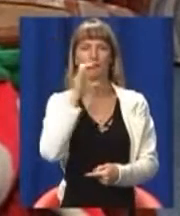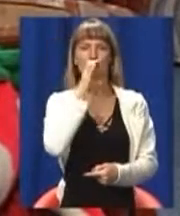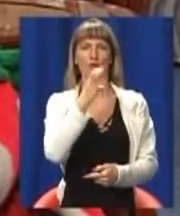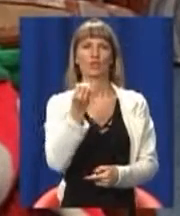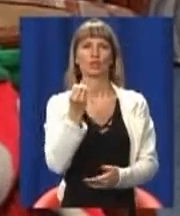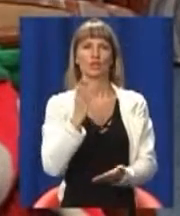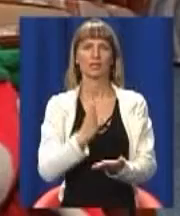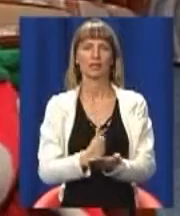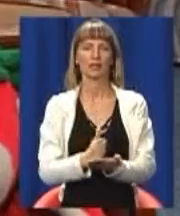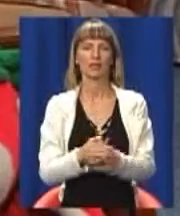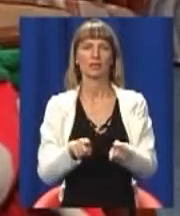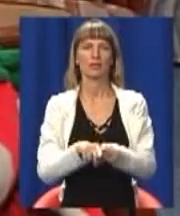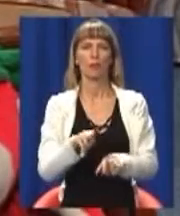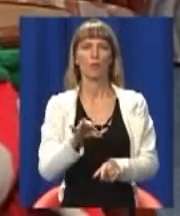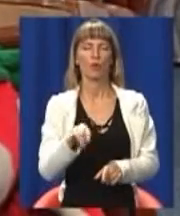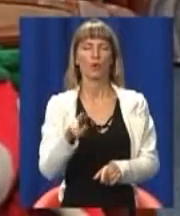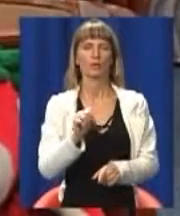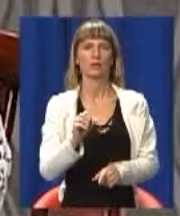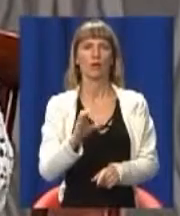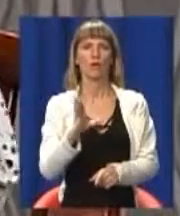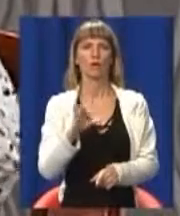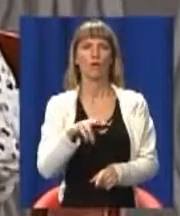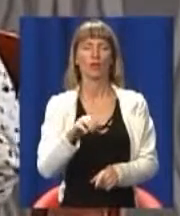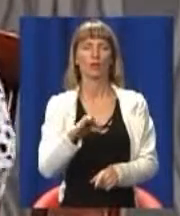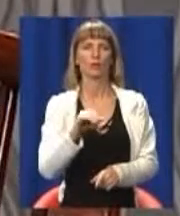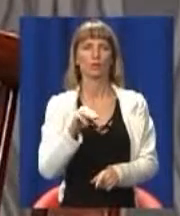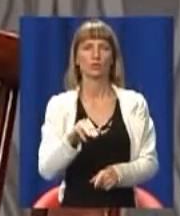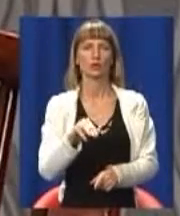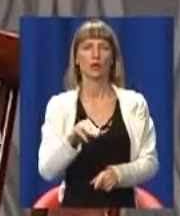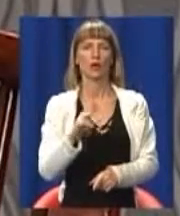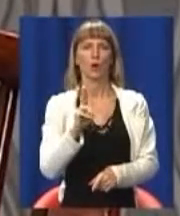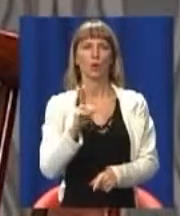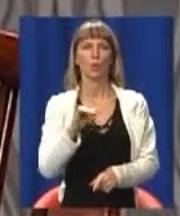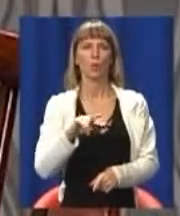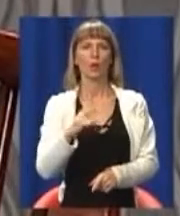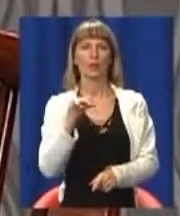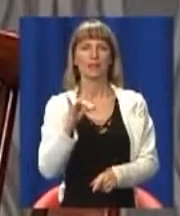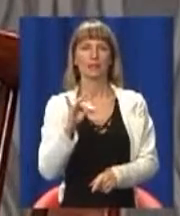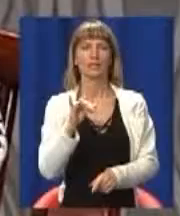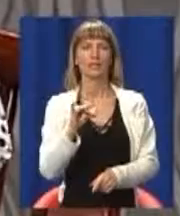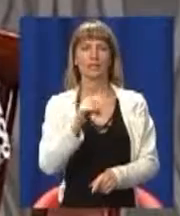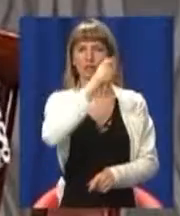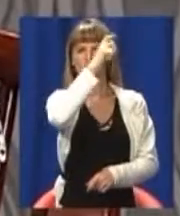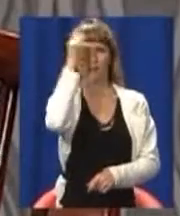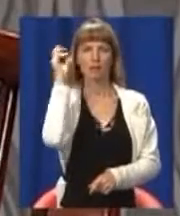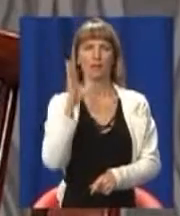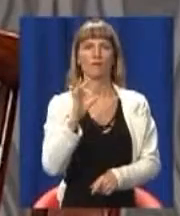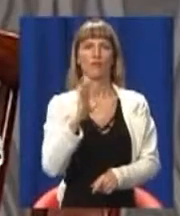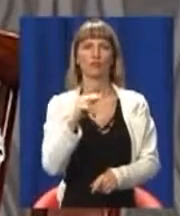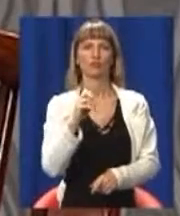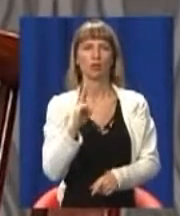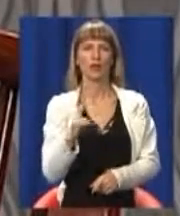ще така порода, як воламут, кунь-мінь і чехословацький вовчак. Всі ці, скажімо